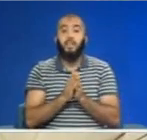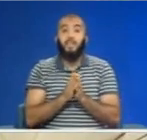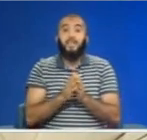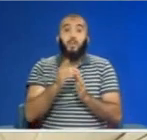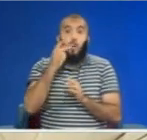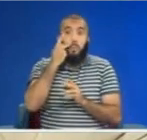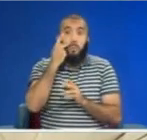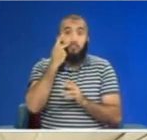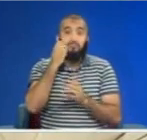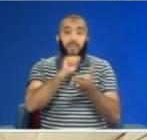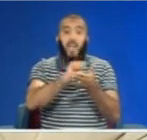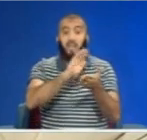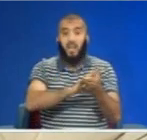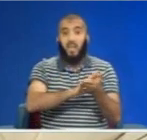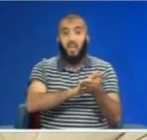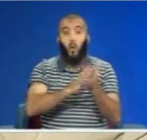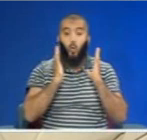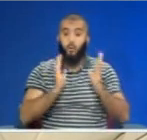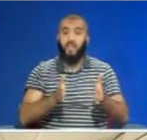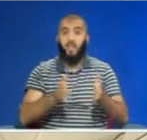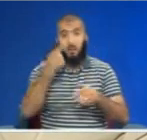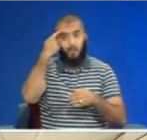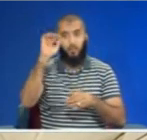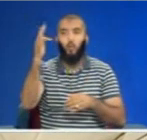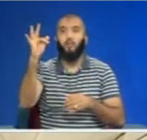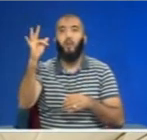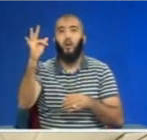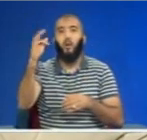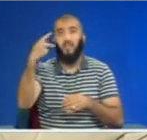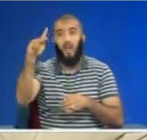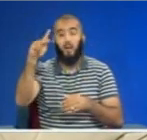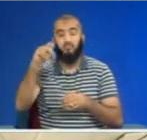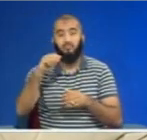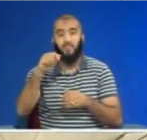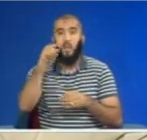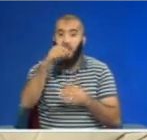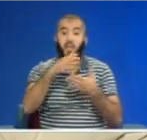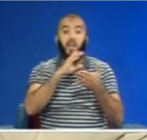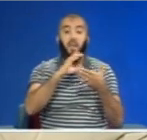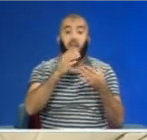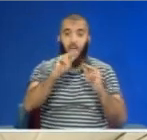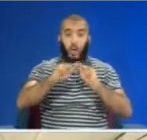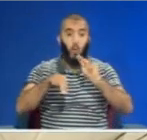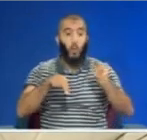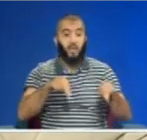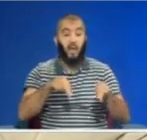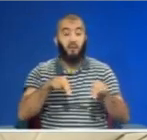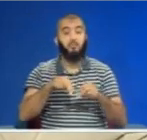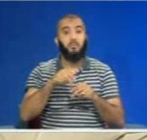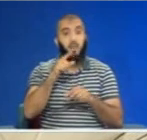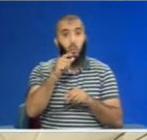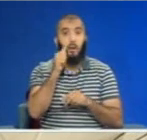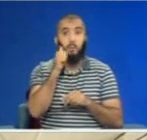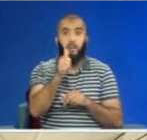رسميا لأخيكم هذا الأكبر، هذا تمليك. العقد التوثيقي هذا